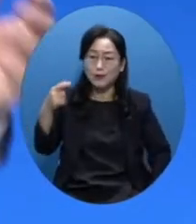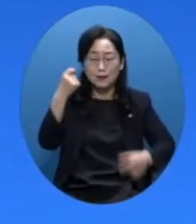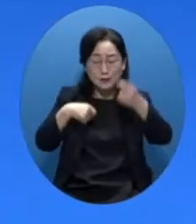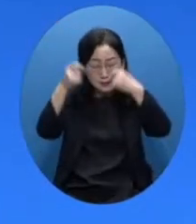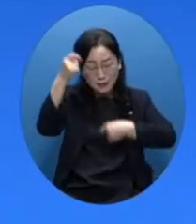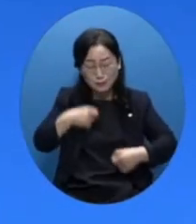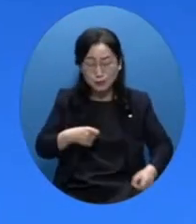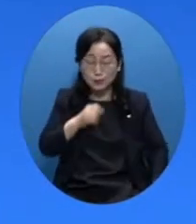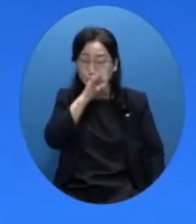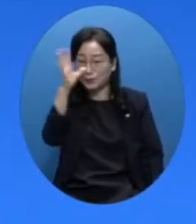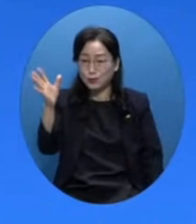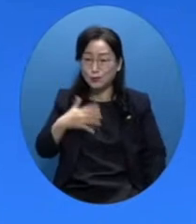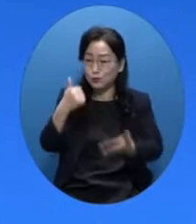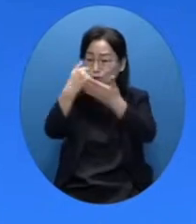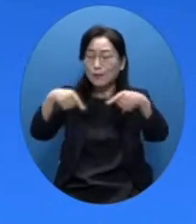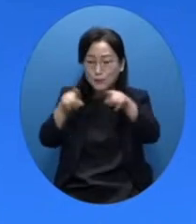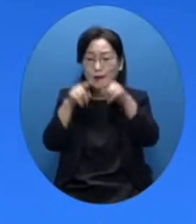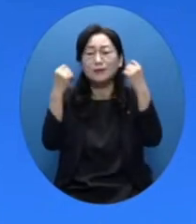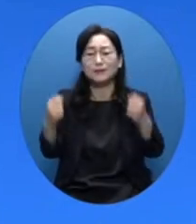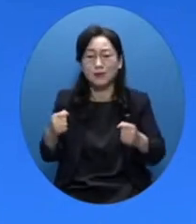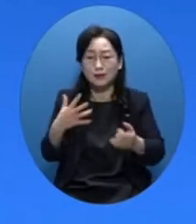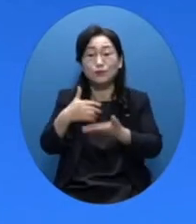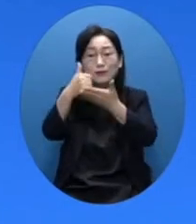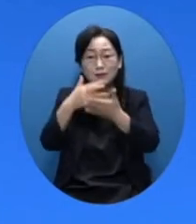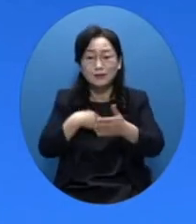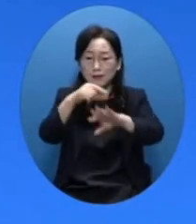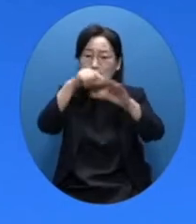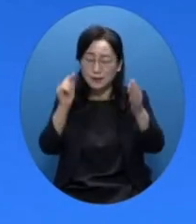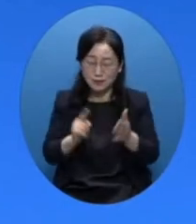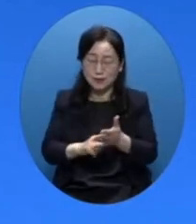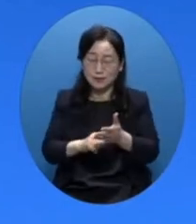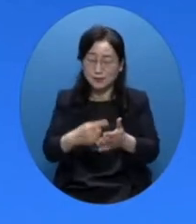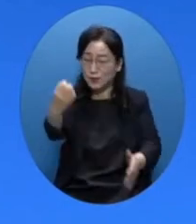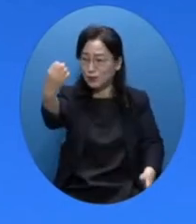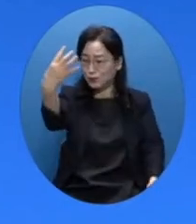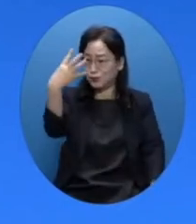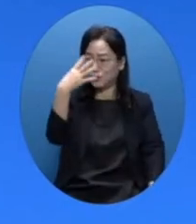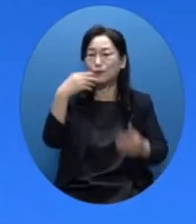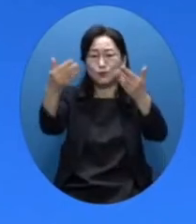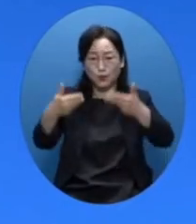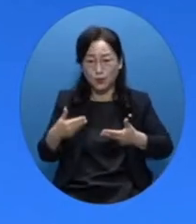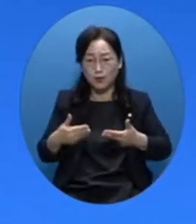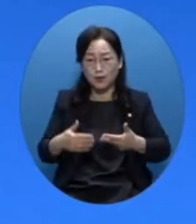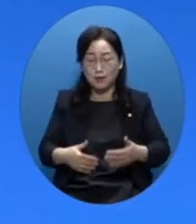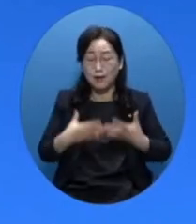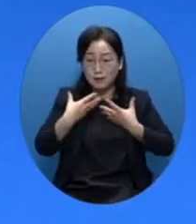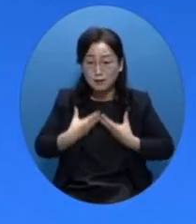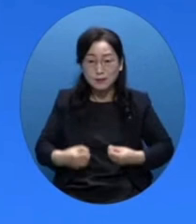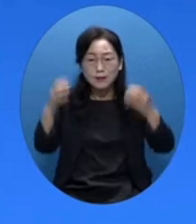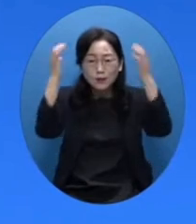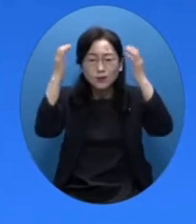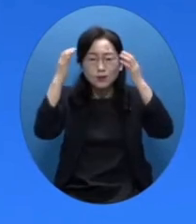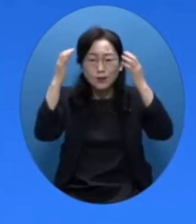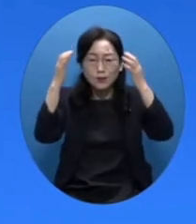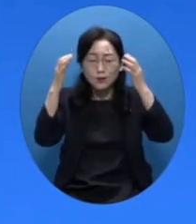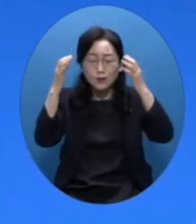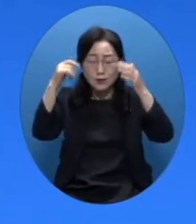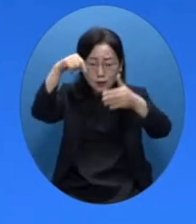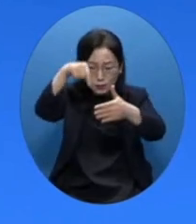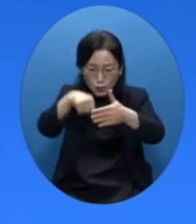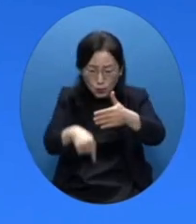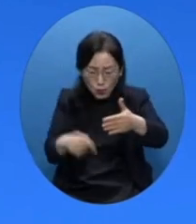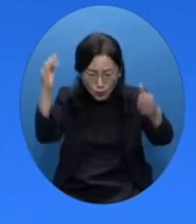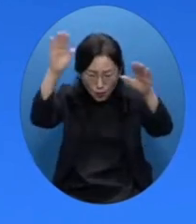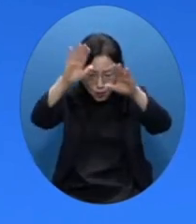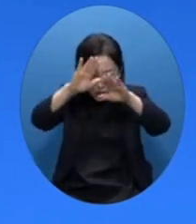않습니다 취미 남 함께 했습니다 지리 내 마음의 특별 결심 니다 절망의 고통인 애마에 깊은 흑암의